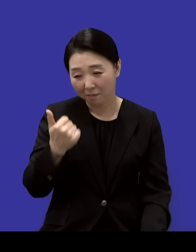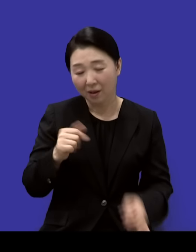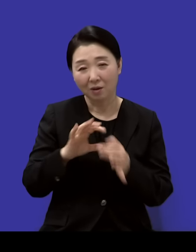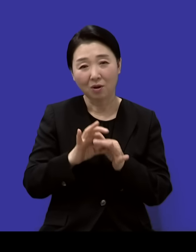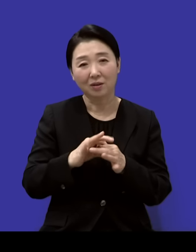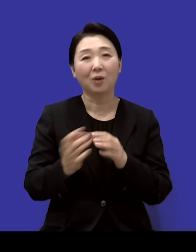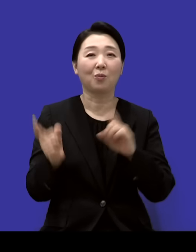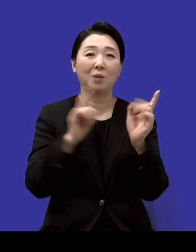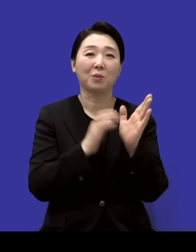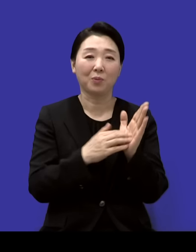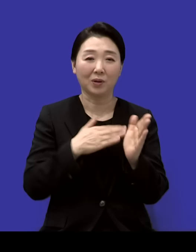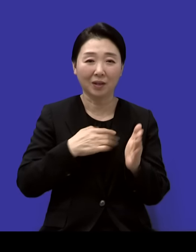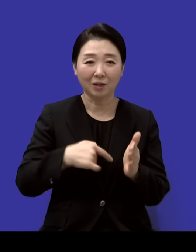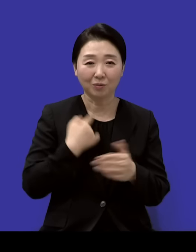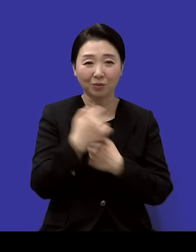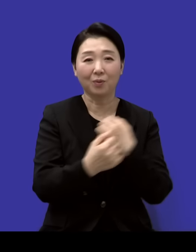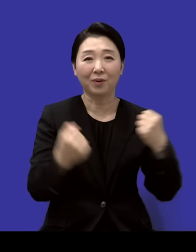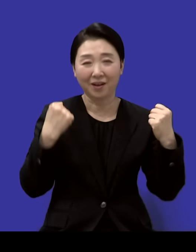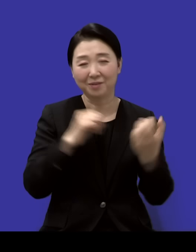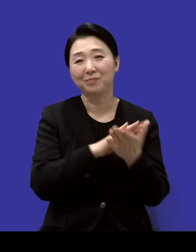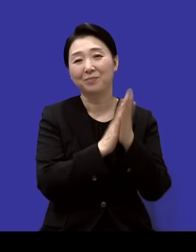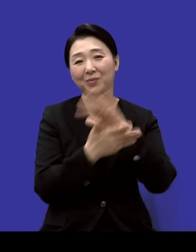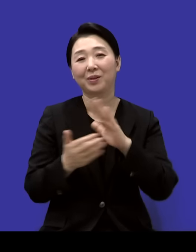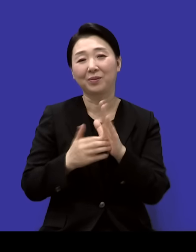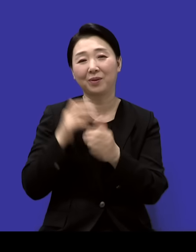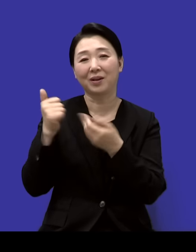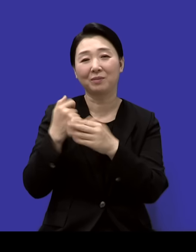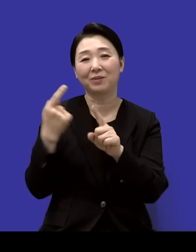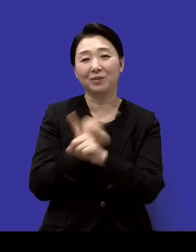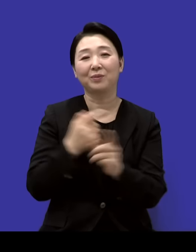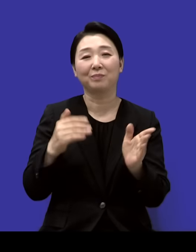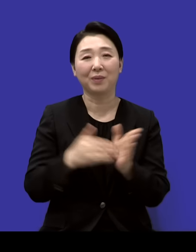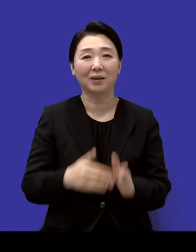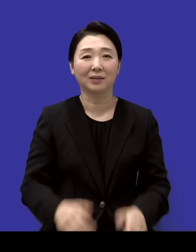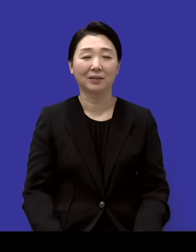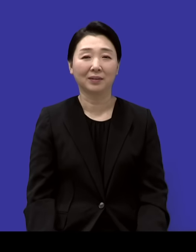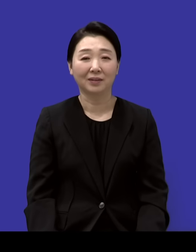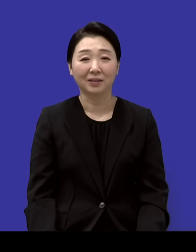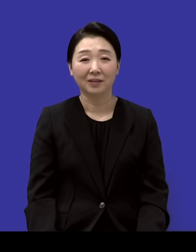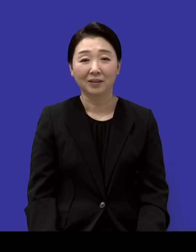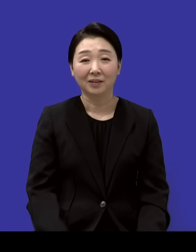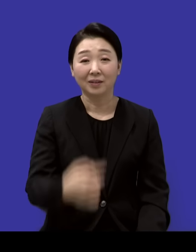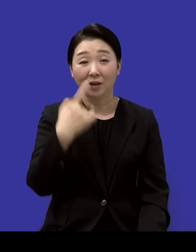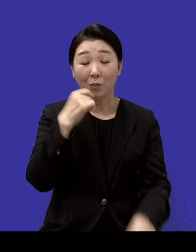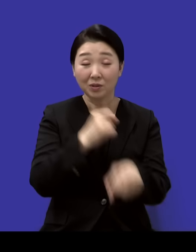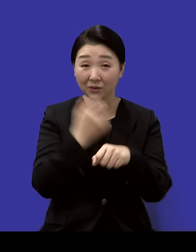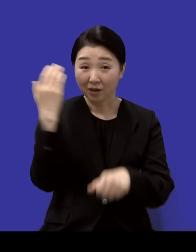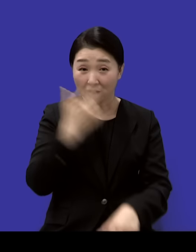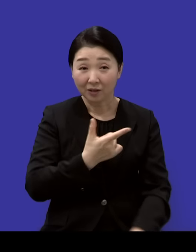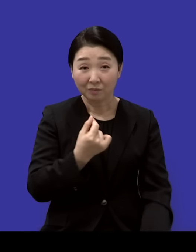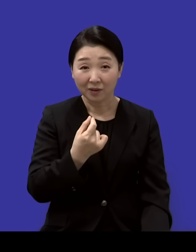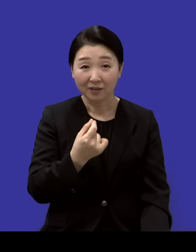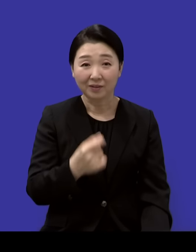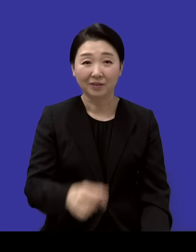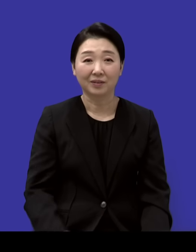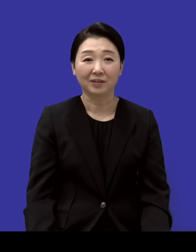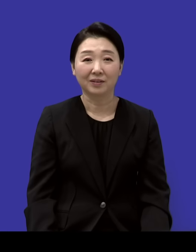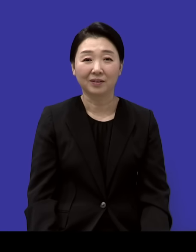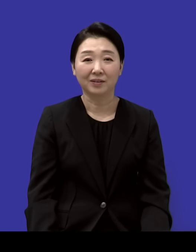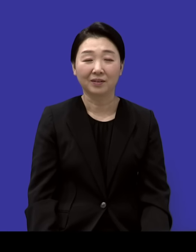이런 것도 회복되고 제 자신도 너무 건강해지고 하나님이 치유하셨죠. 어머니가 굉장히 깔끔하다고 하셨잖아요. 깔끔하지. 결벽증이 있으시고. 예,